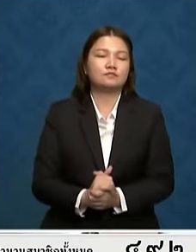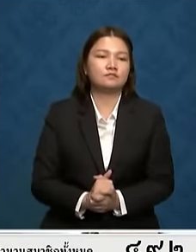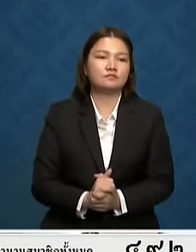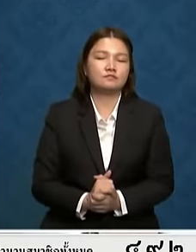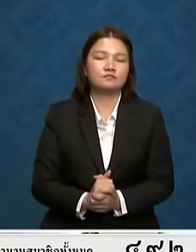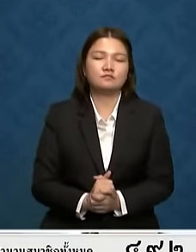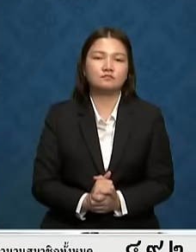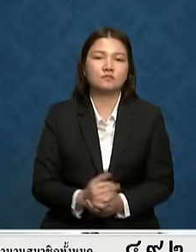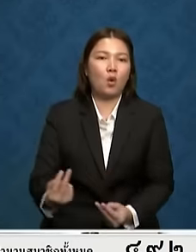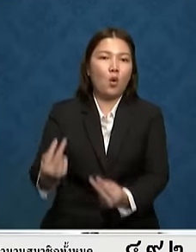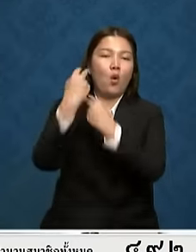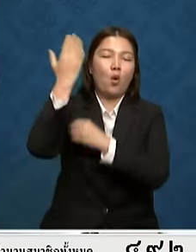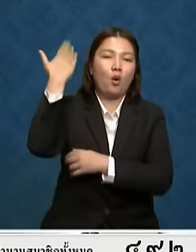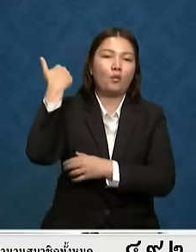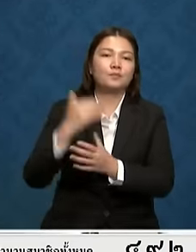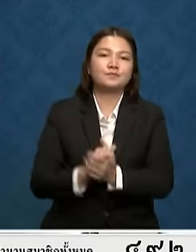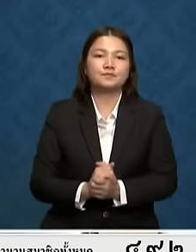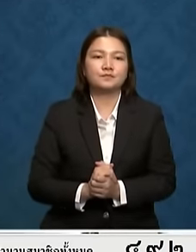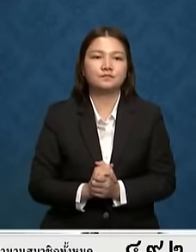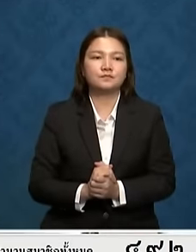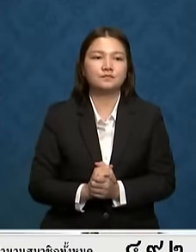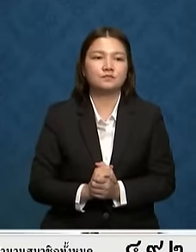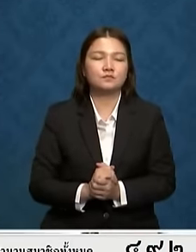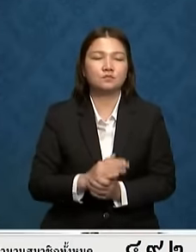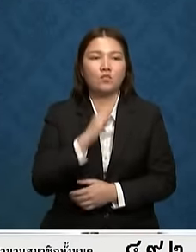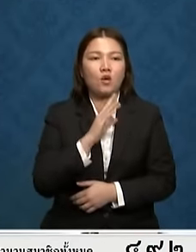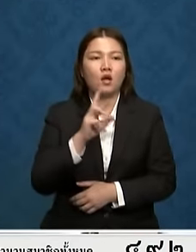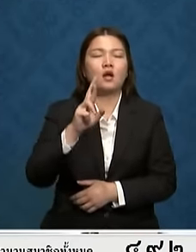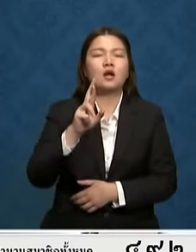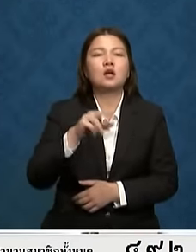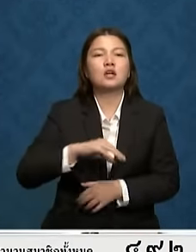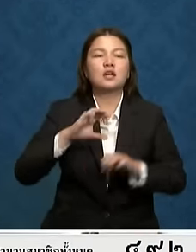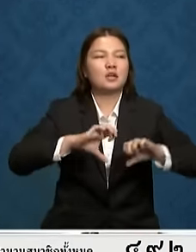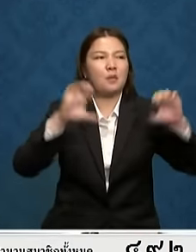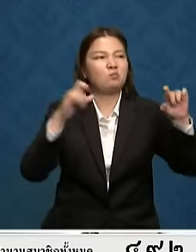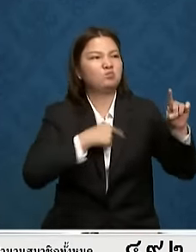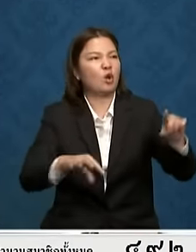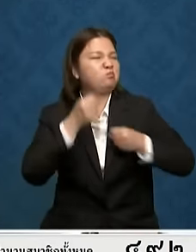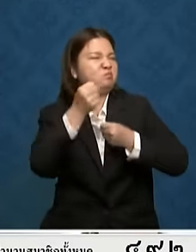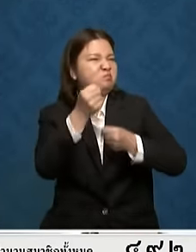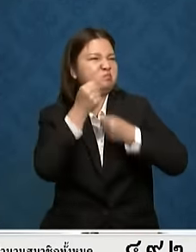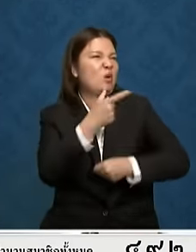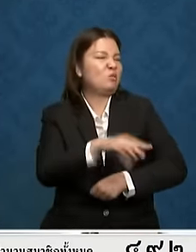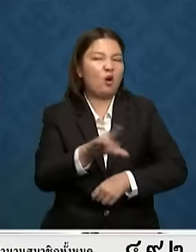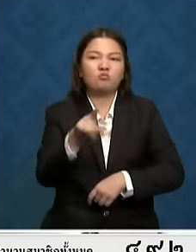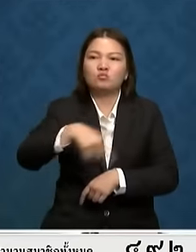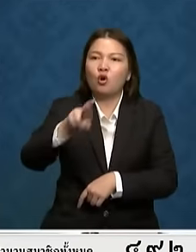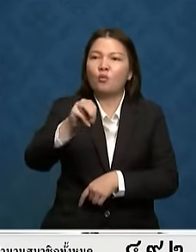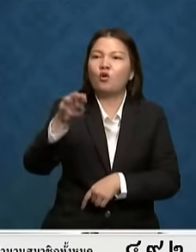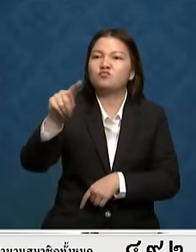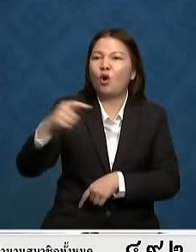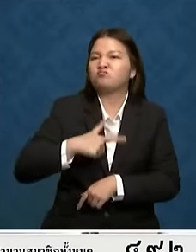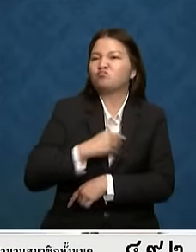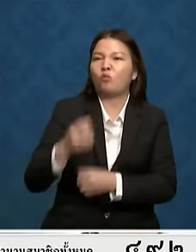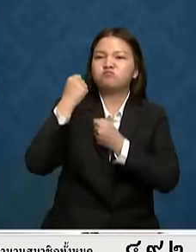ในอดีตไม่ชอบรัฐบาลก็เดินขบวนไล่รัฐบาลไม่ชอบรัฐมนตรีก็เดิน